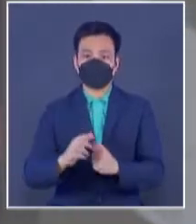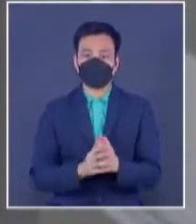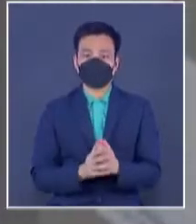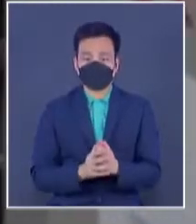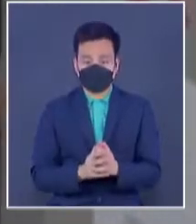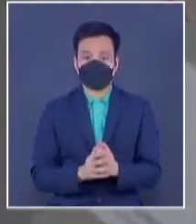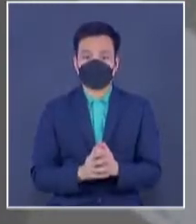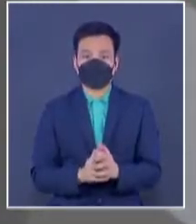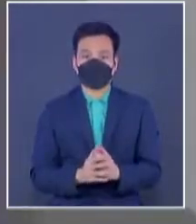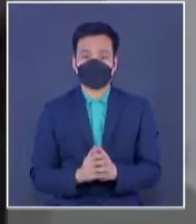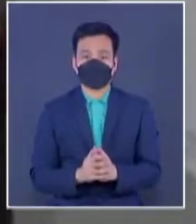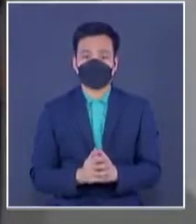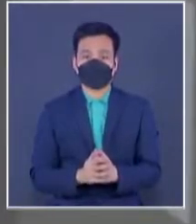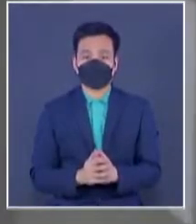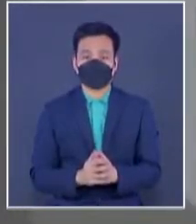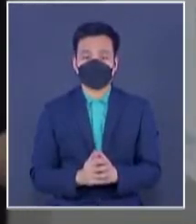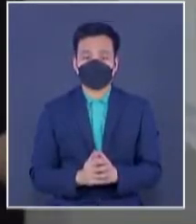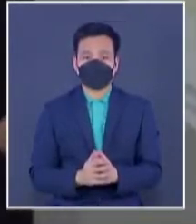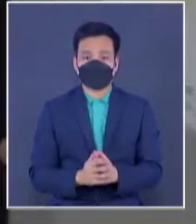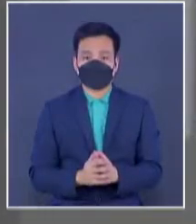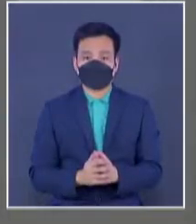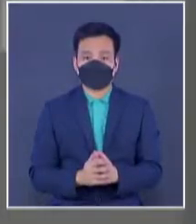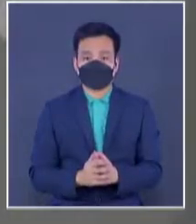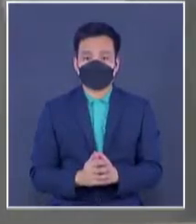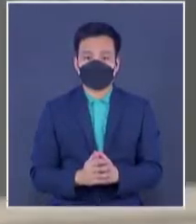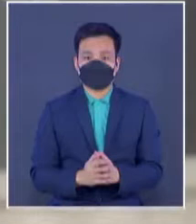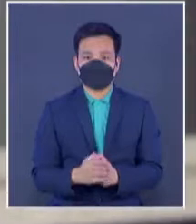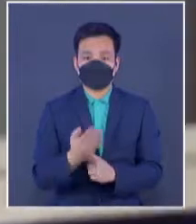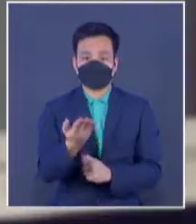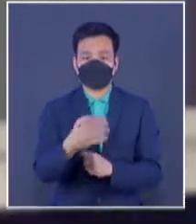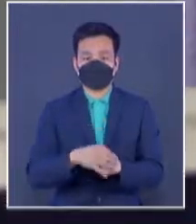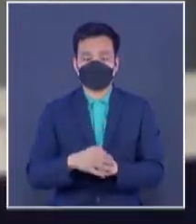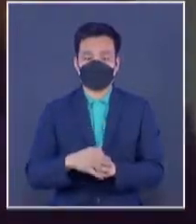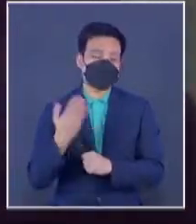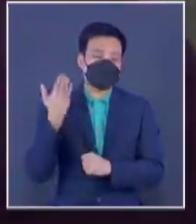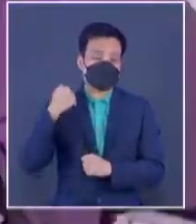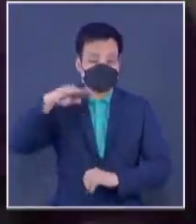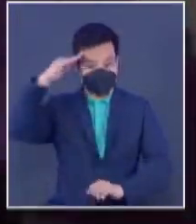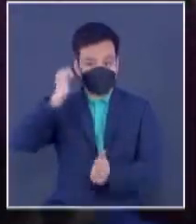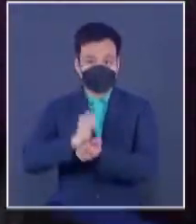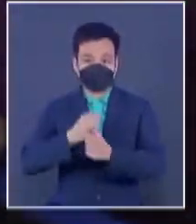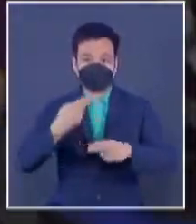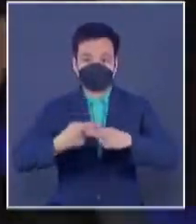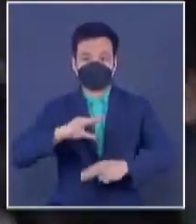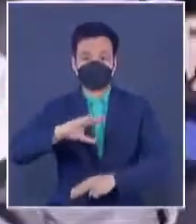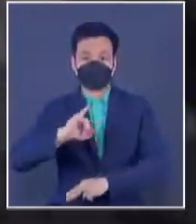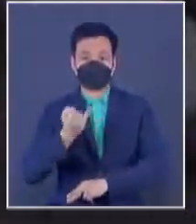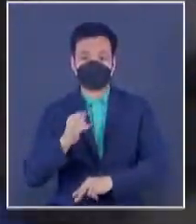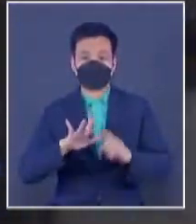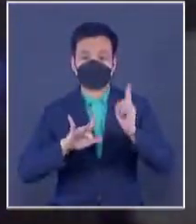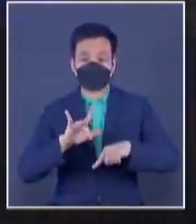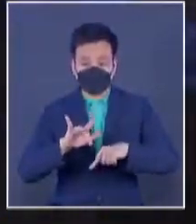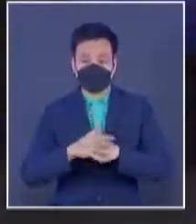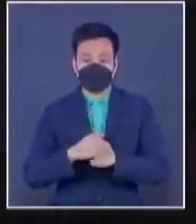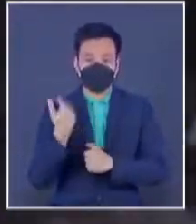ความคืบหน้าคดีที่พันตำรวจเอกธีรสันต์อุทนผลนะครับหรือว่าอดีตผู้กำกับโจ้นั่นเองนะครับอดีตผู้กำกับสถานีตำรวจภูธรจังห